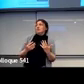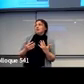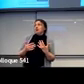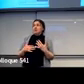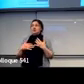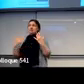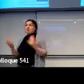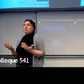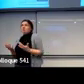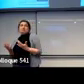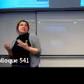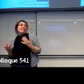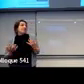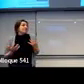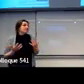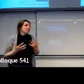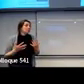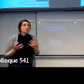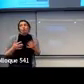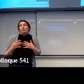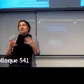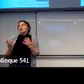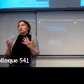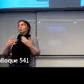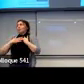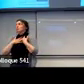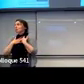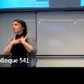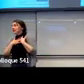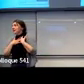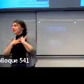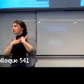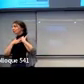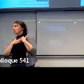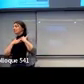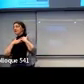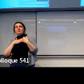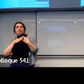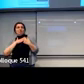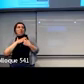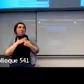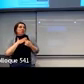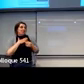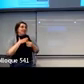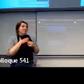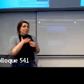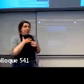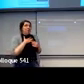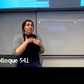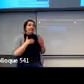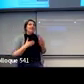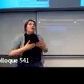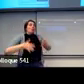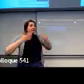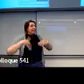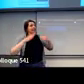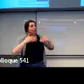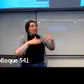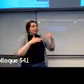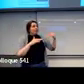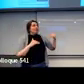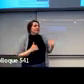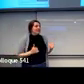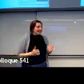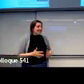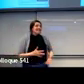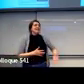l'expérience en édition savante ou sont pris, moi je fais du soutien aux revues savantes dans mes propres dossiers, puis je vois comment on aide les